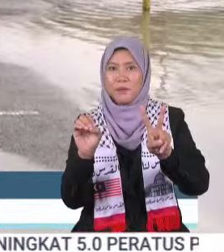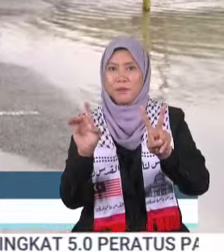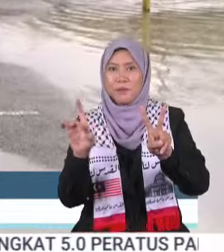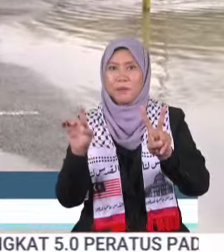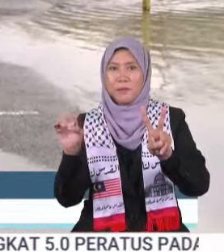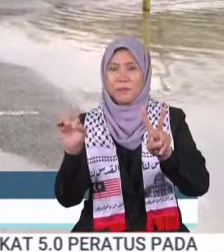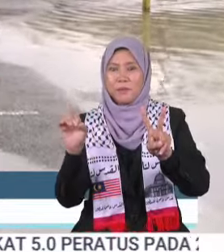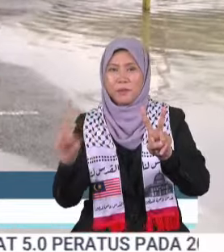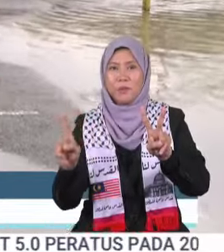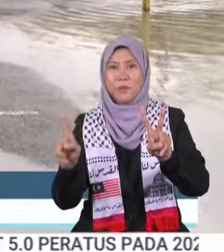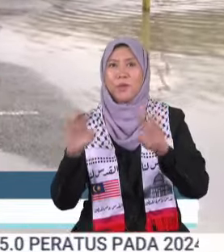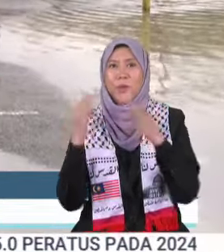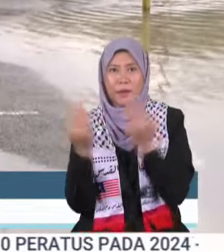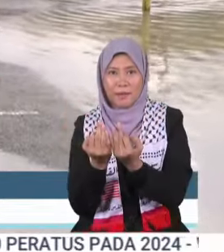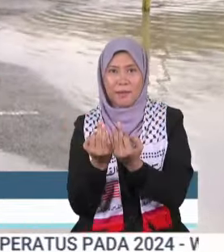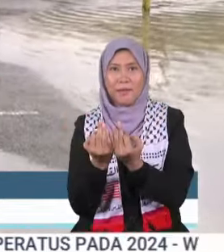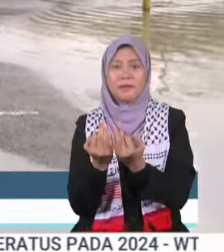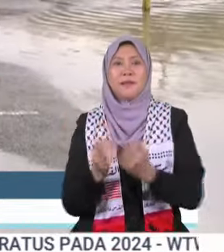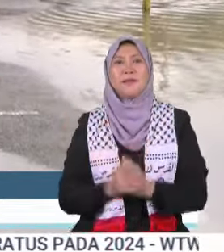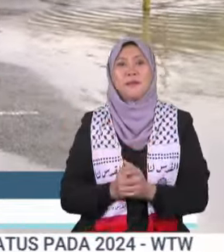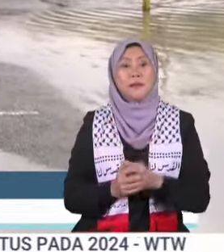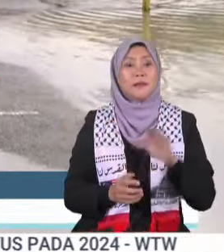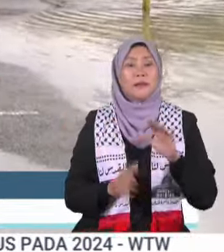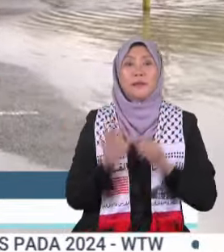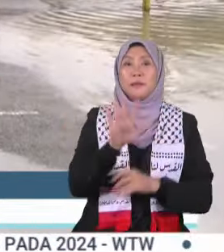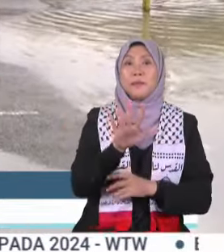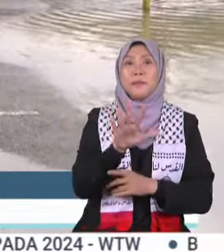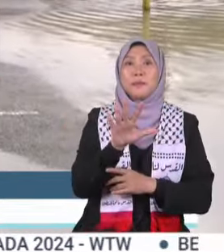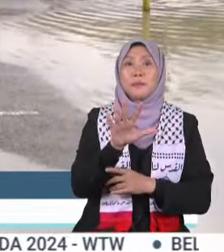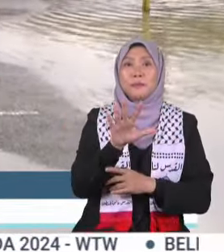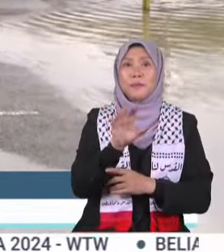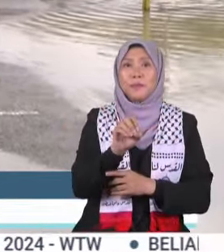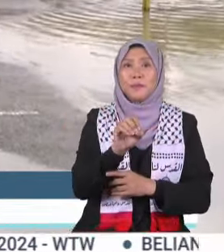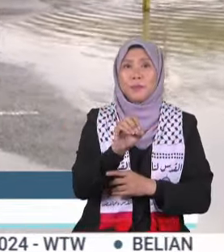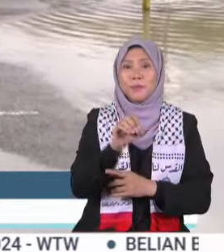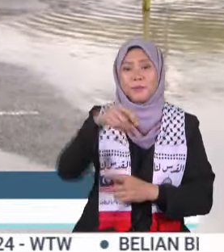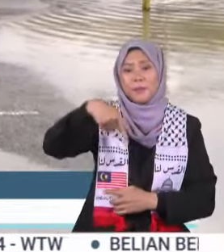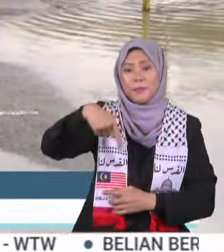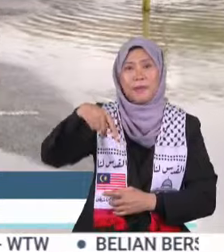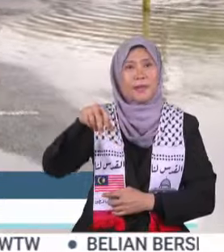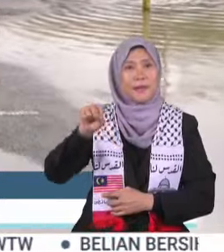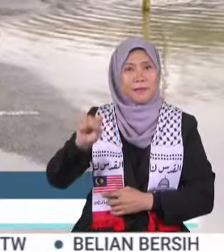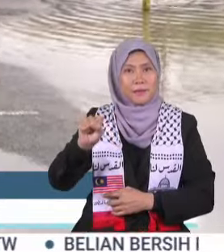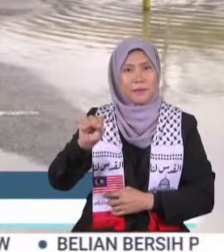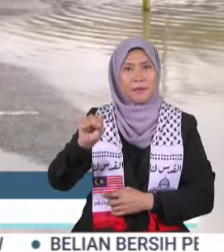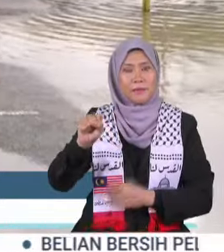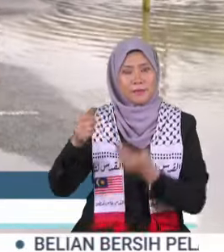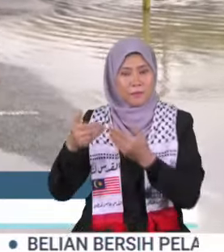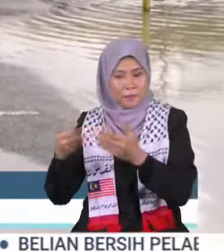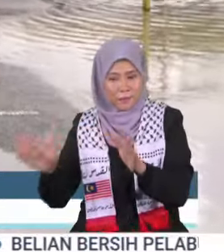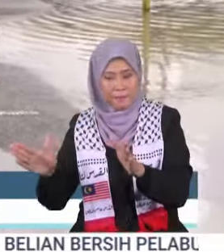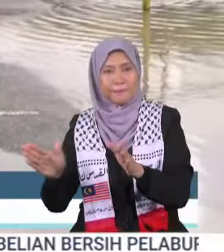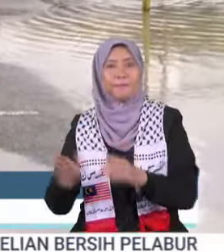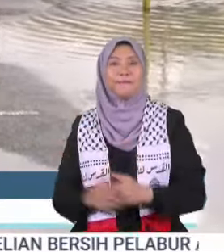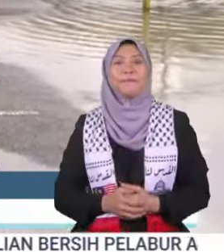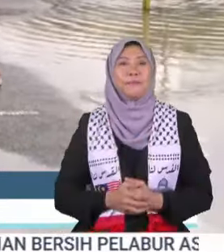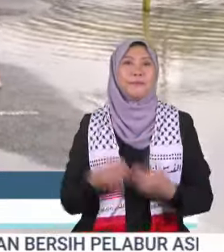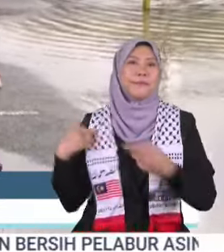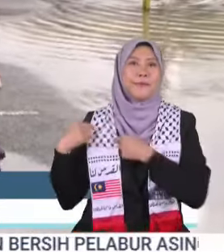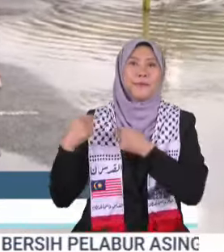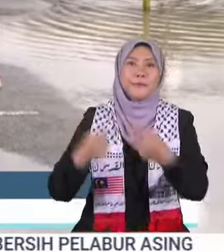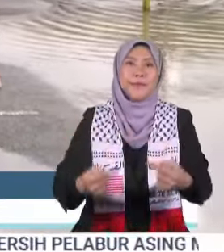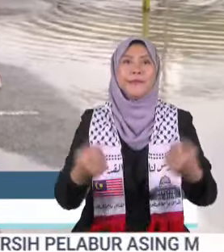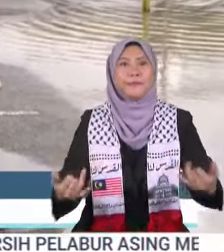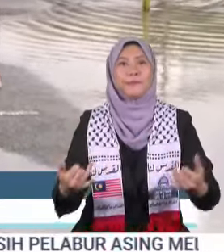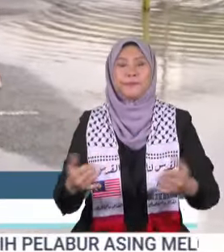281 keluarga dengan 50 hanya 50 PPS yang beroperasi sehingga